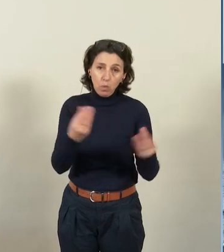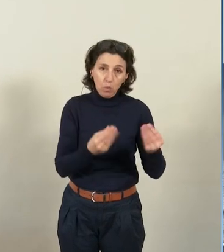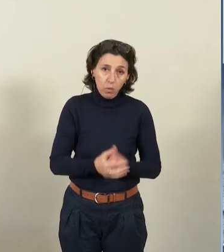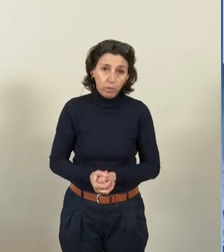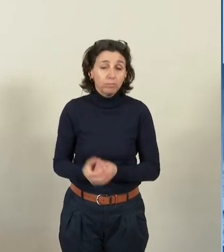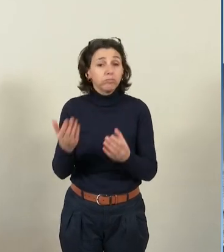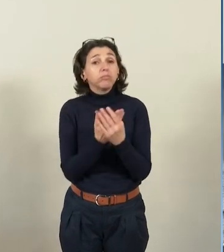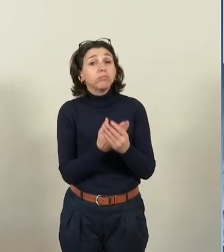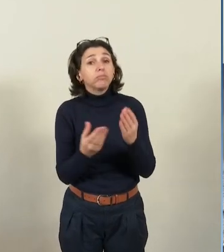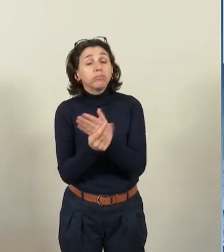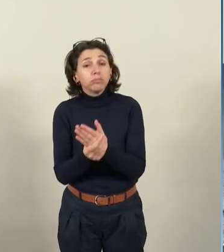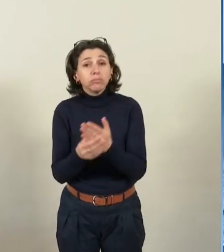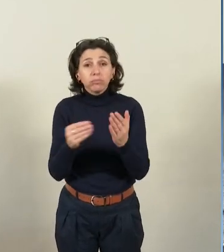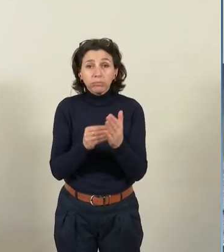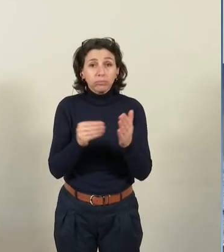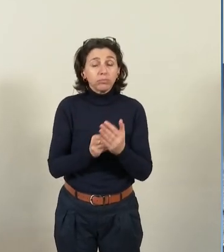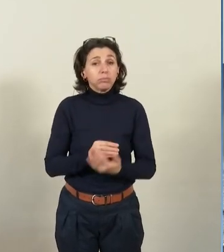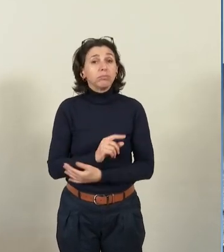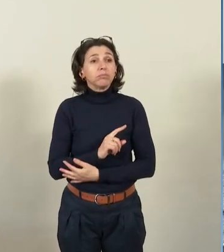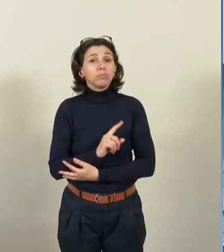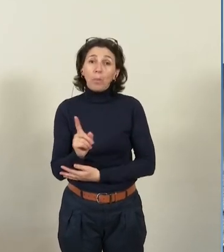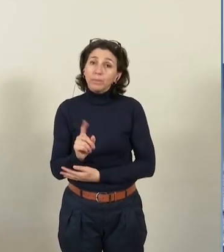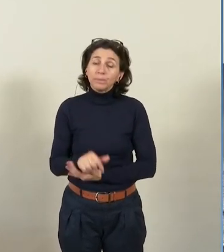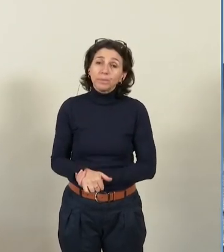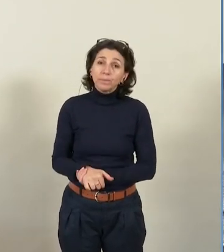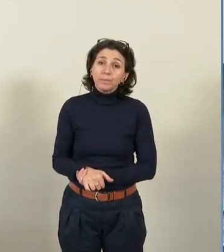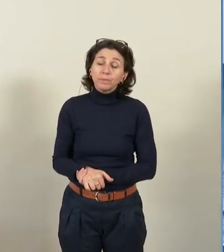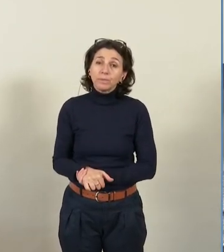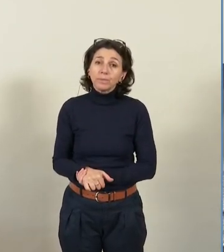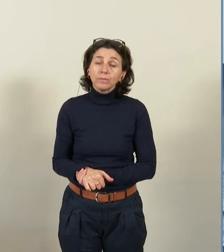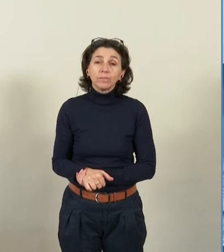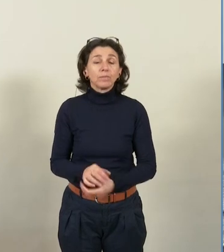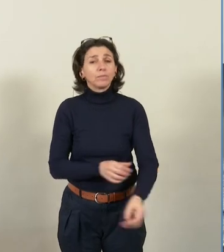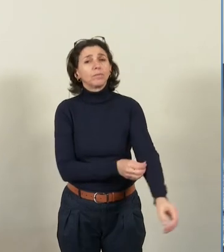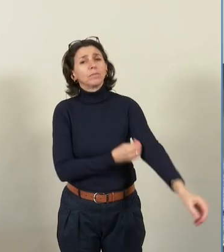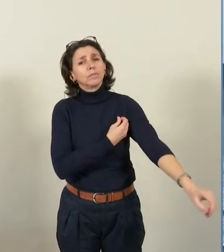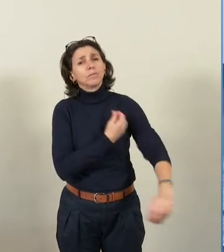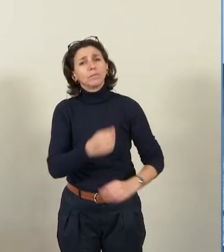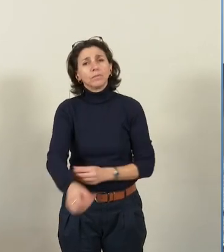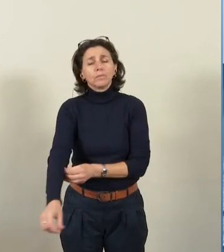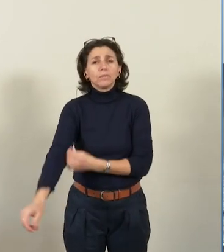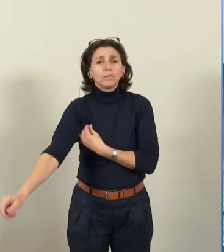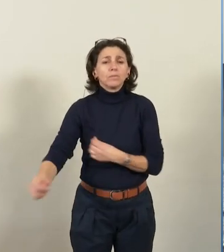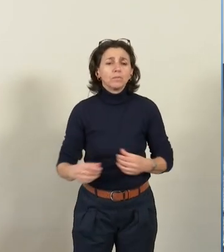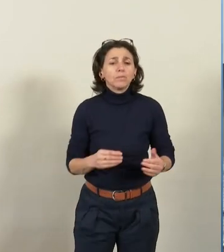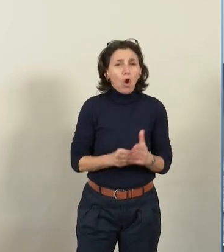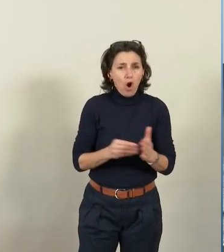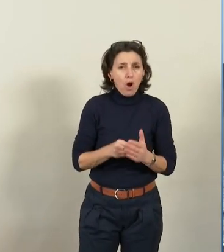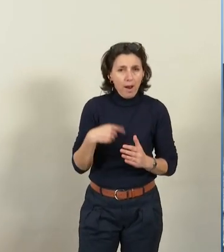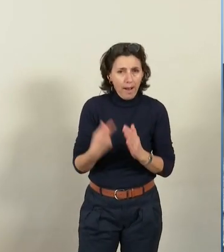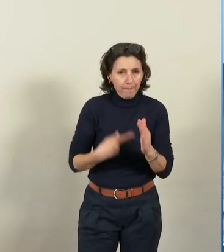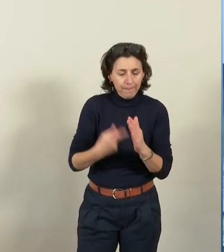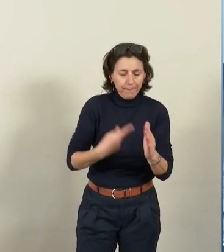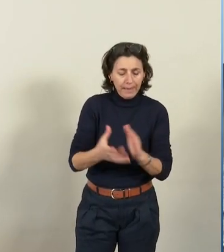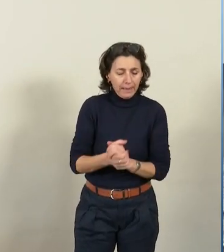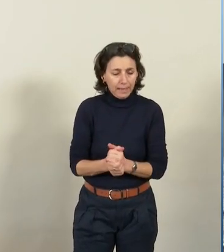interventions non peut-être un petit mot pour rappeler quand même de façon générale que le logement loyer